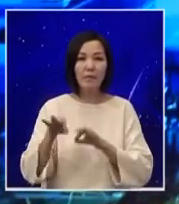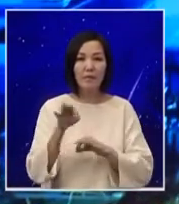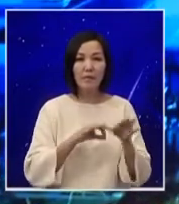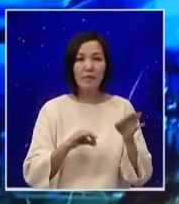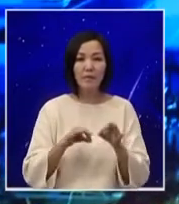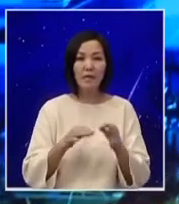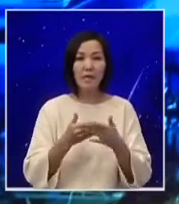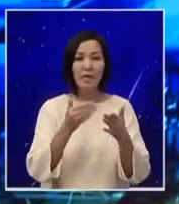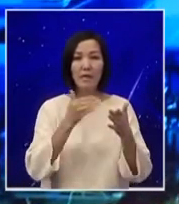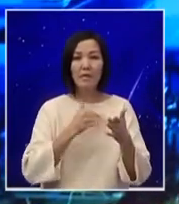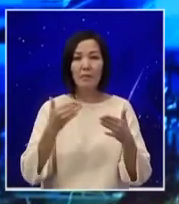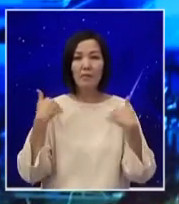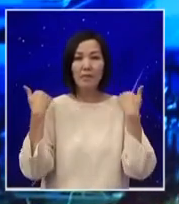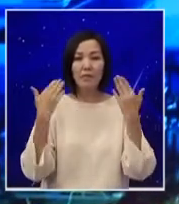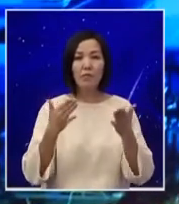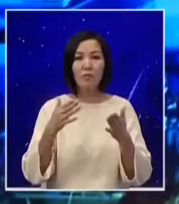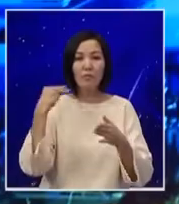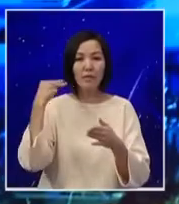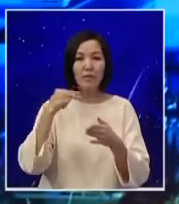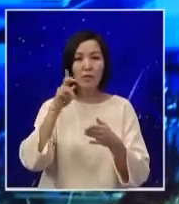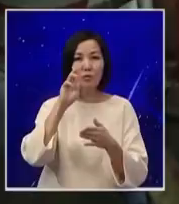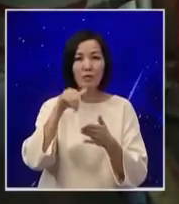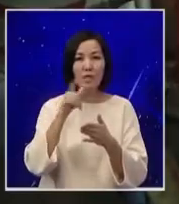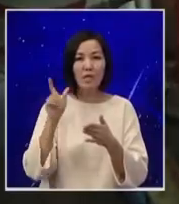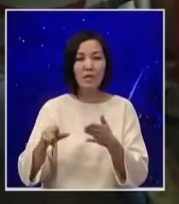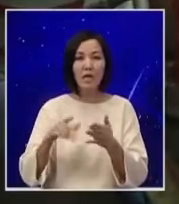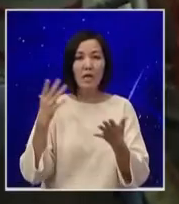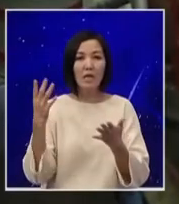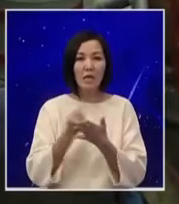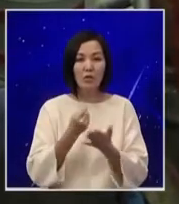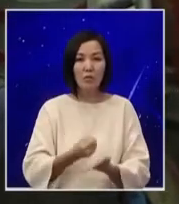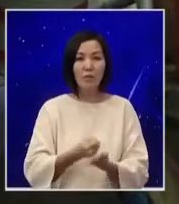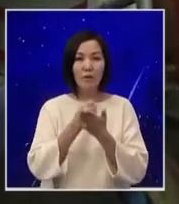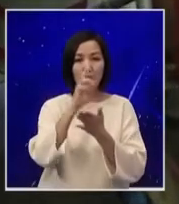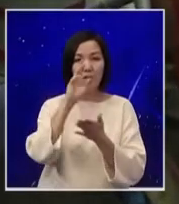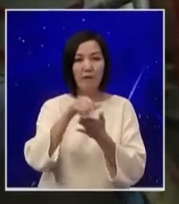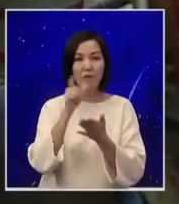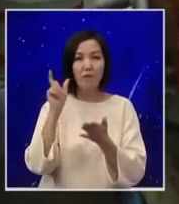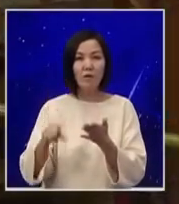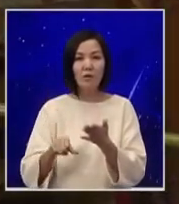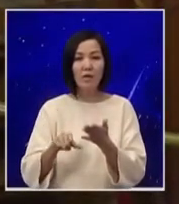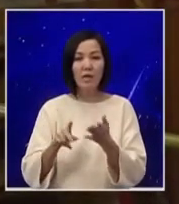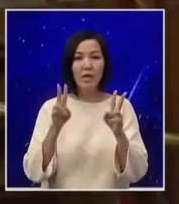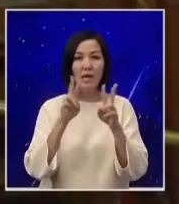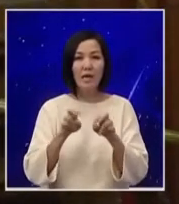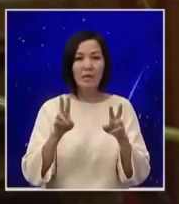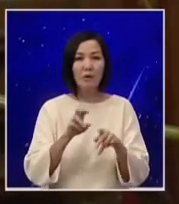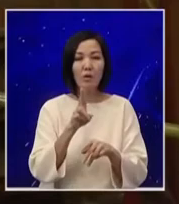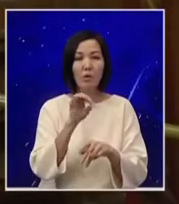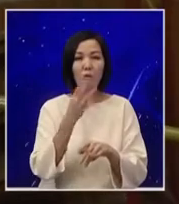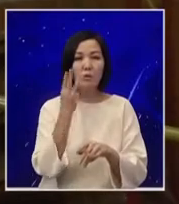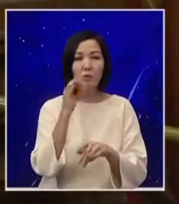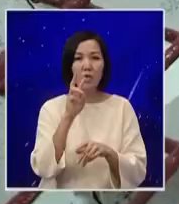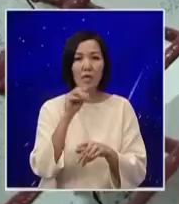and investments ранее он был презентован президенту страны нашел поддержку главы государства и рассматривая коксу